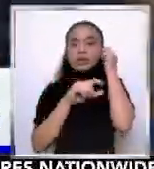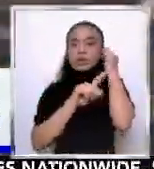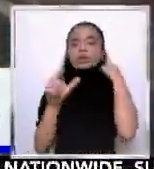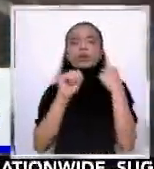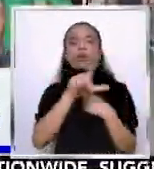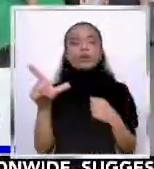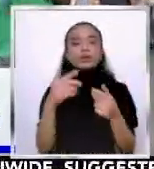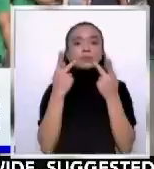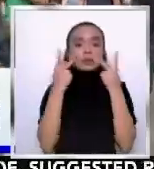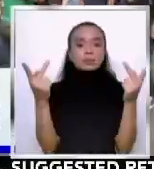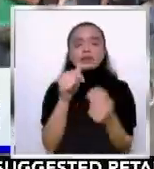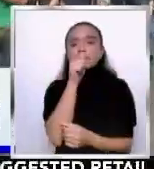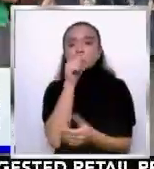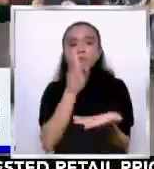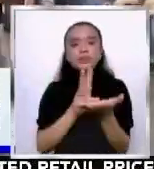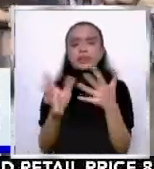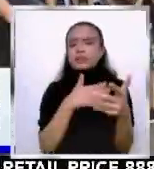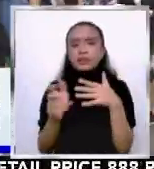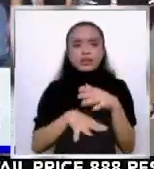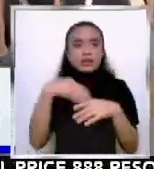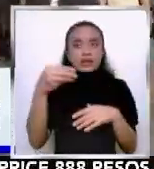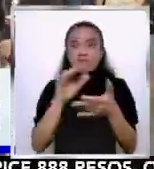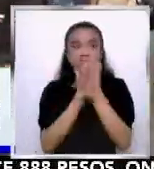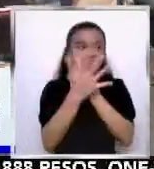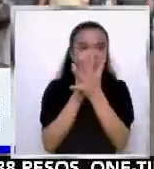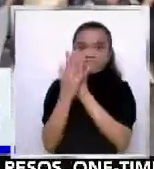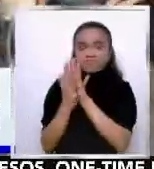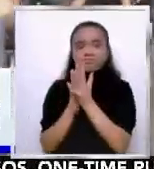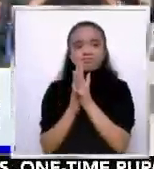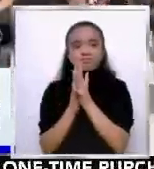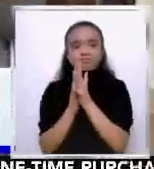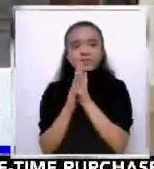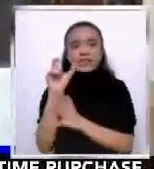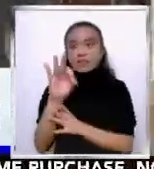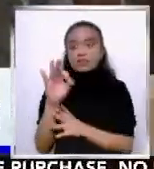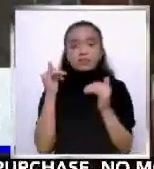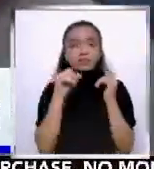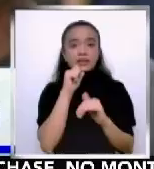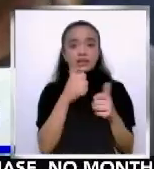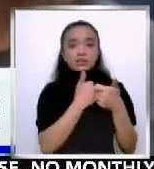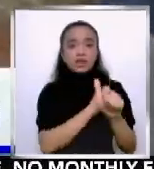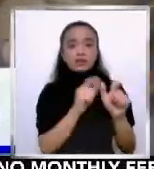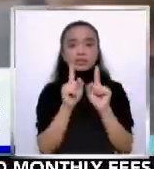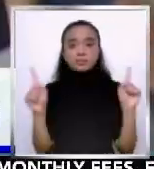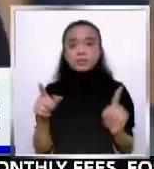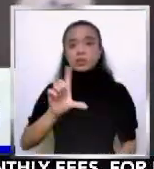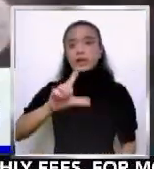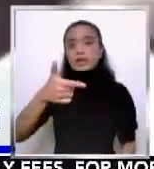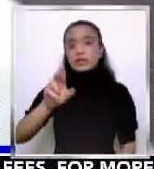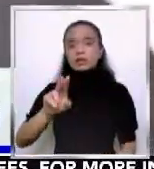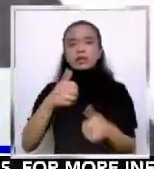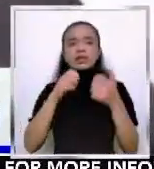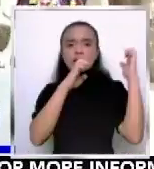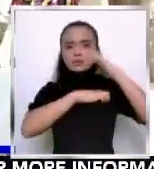establisimento, maging sa outdoor settings kung siksikan at hindi mapapanatili ang physical distancing. Ang mga LGU inaasahang magpapatupad nito